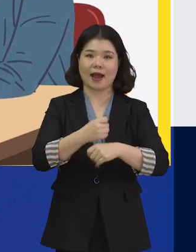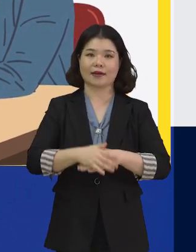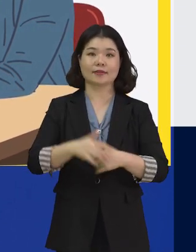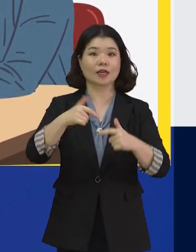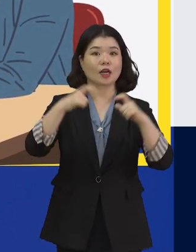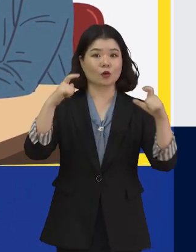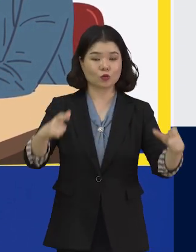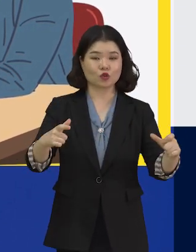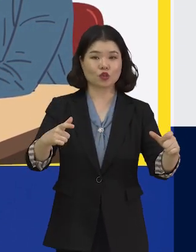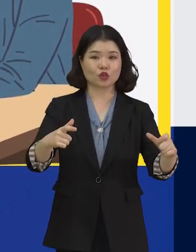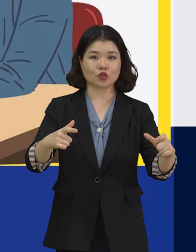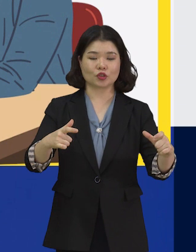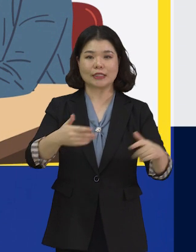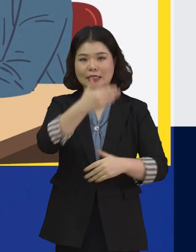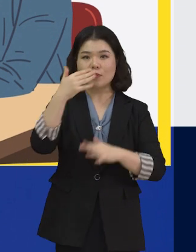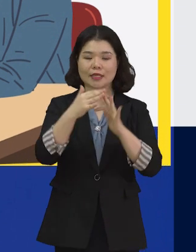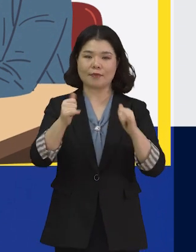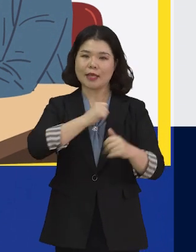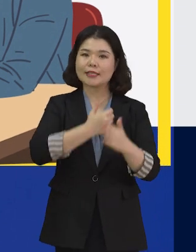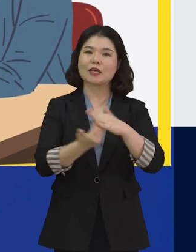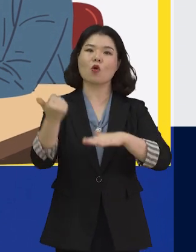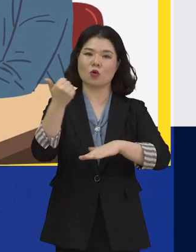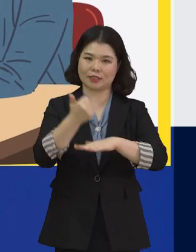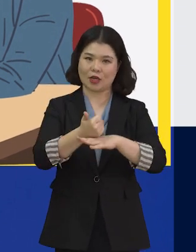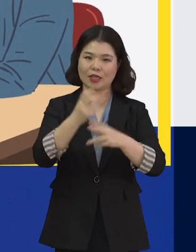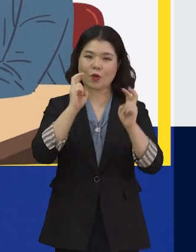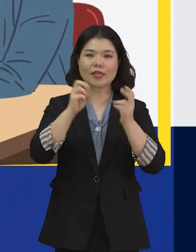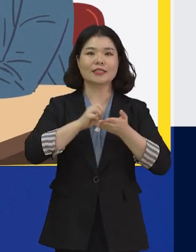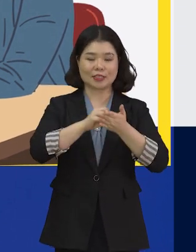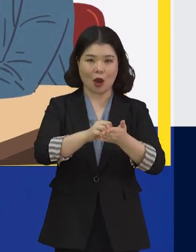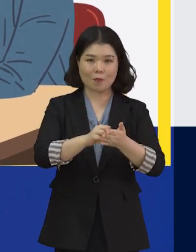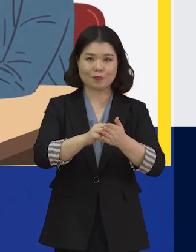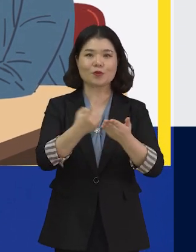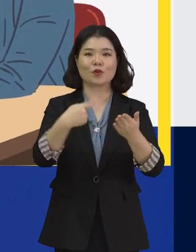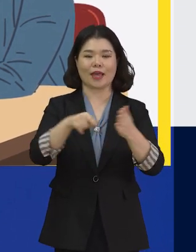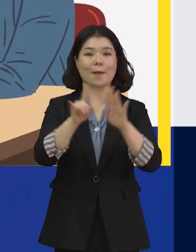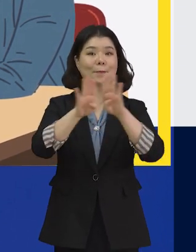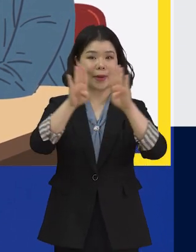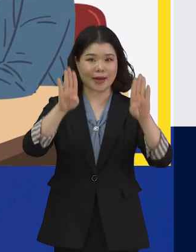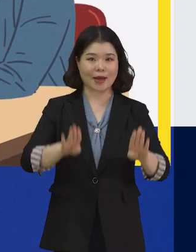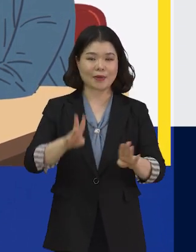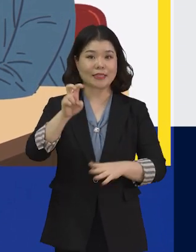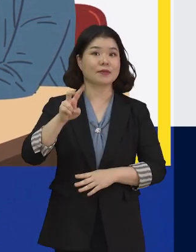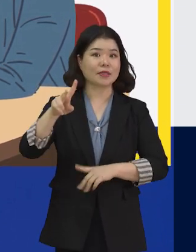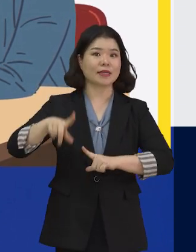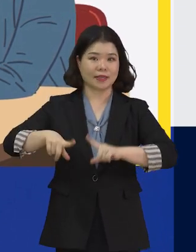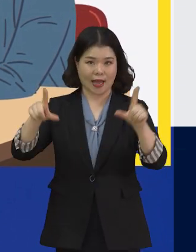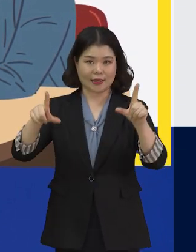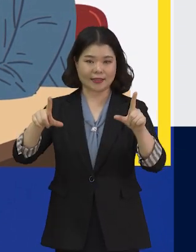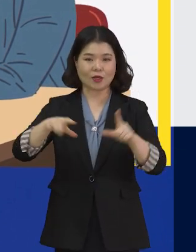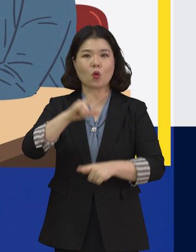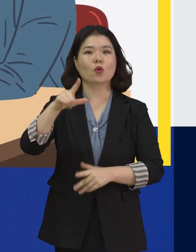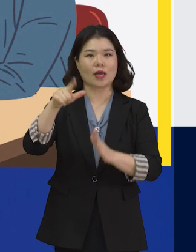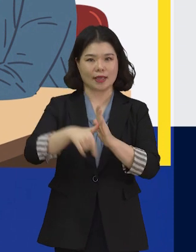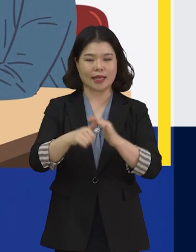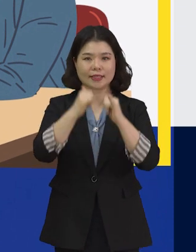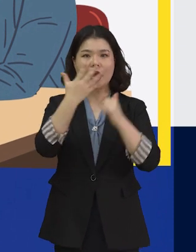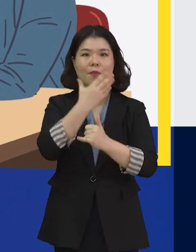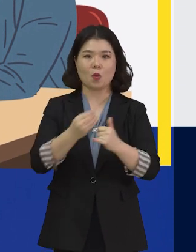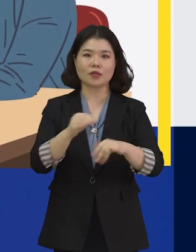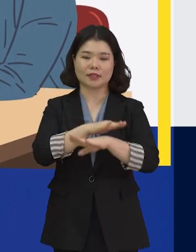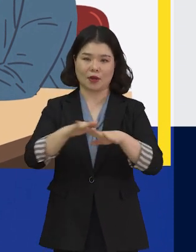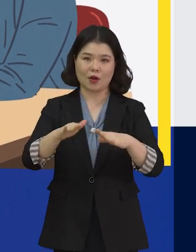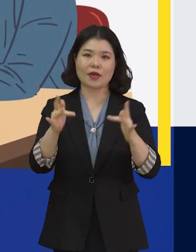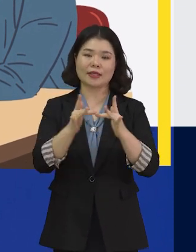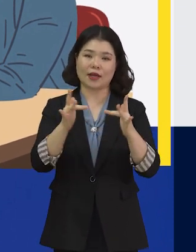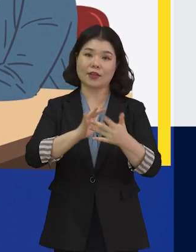구는 23일 청년들의 성공적인 취업을 돕는 랜선 취업 박람회를 22일에는 위드 코로나 시대 사회복지 대응